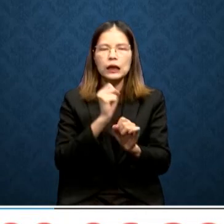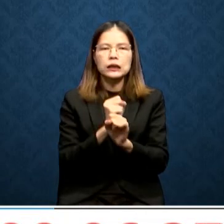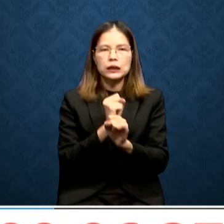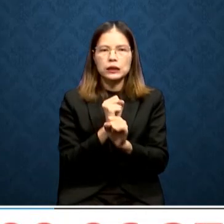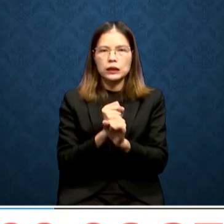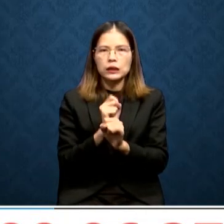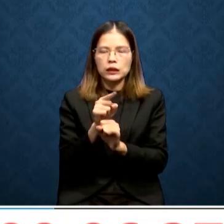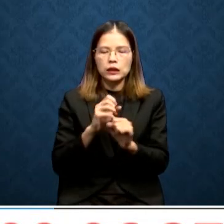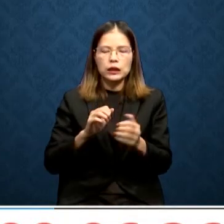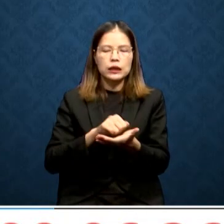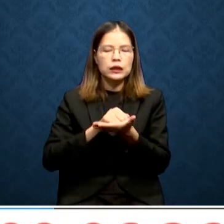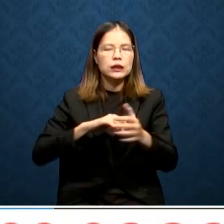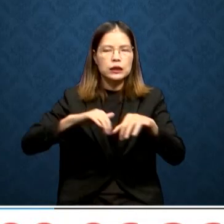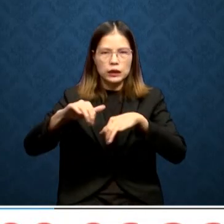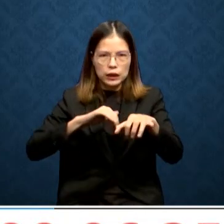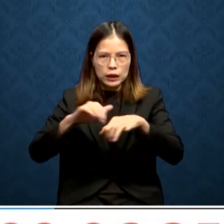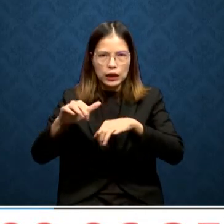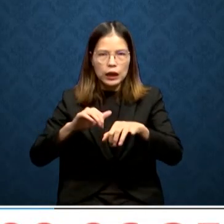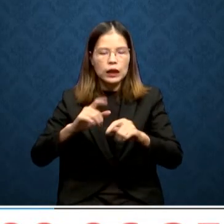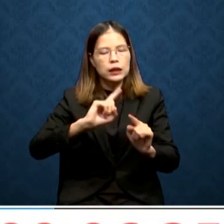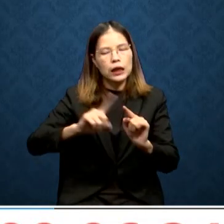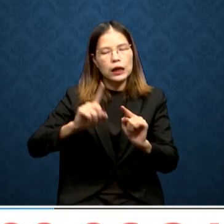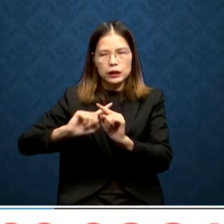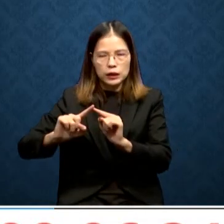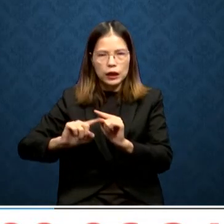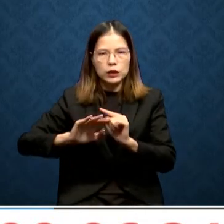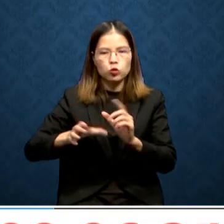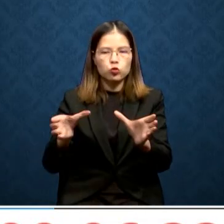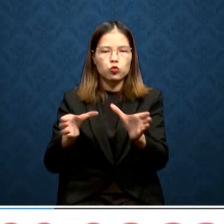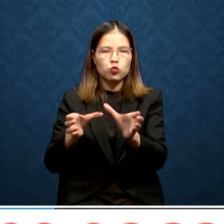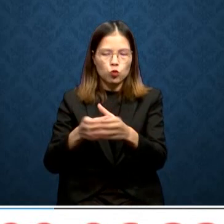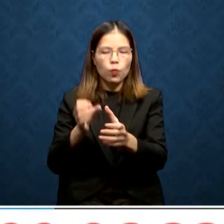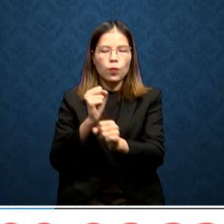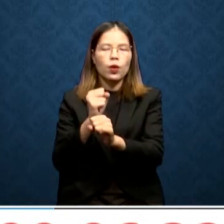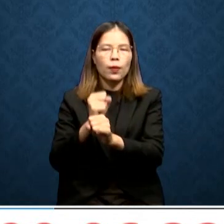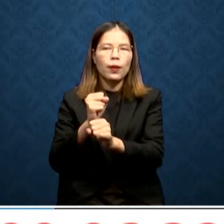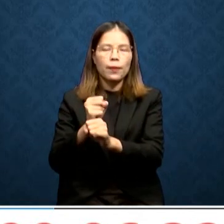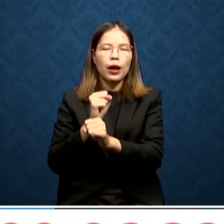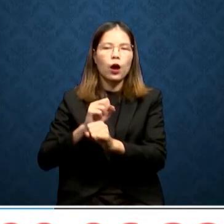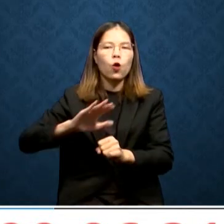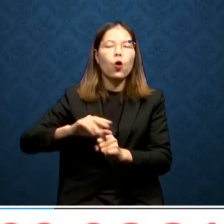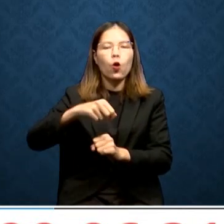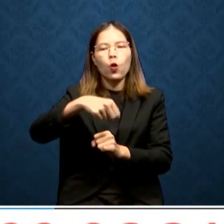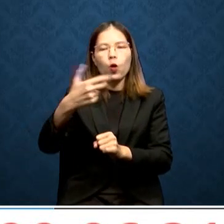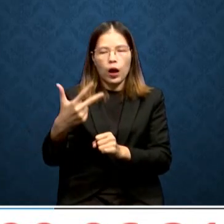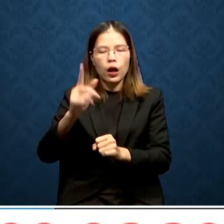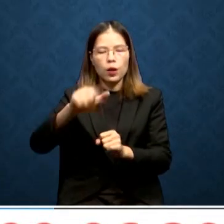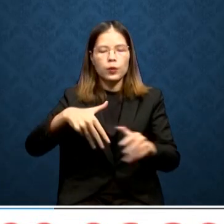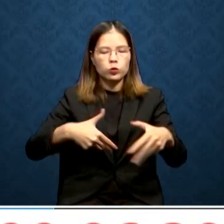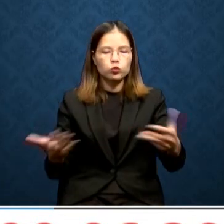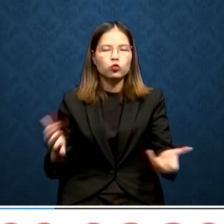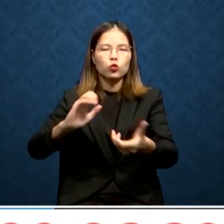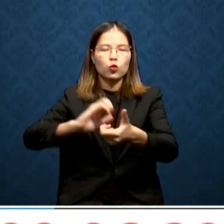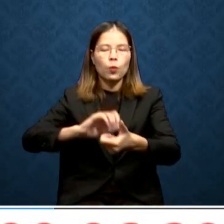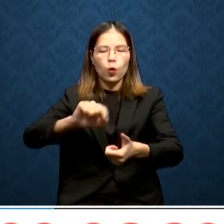ทางด้านการบริหารและภาคส่วนต่างๆที่อยู่ในไทย PBS ได้ตระหนักถึงการมีส่วนร่วมของประชาชนผ่านทาง